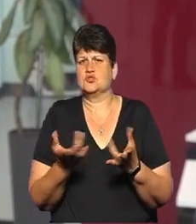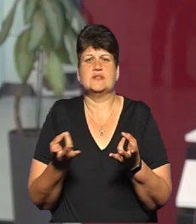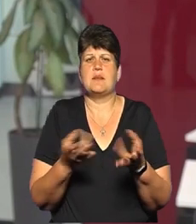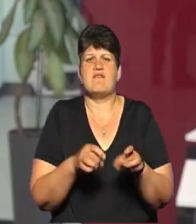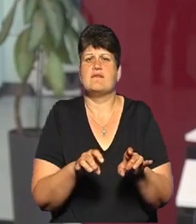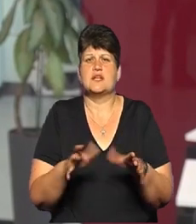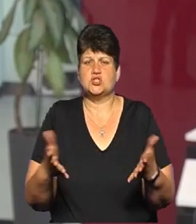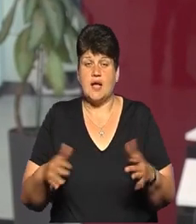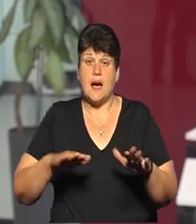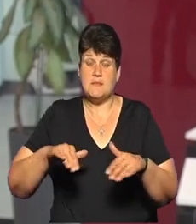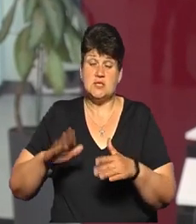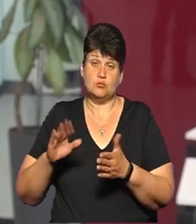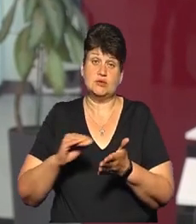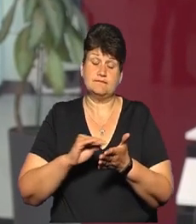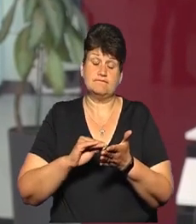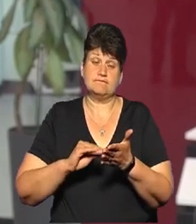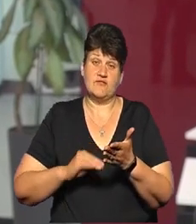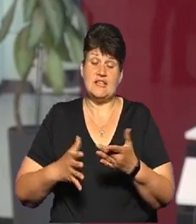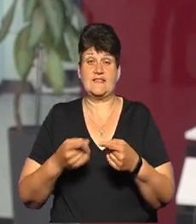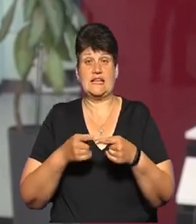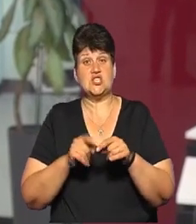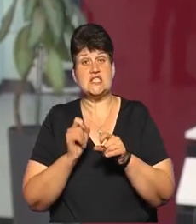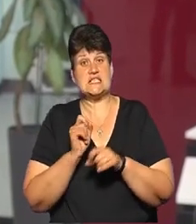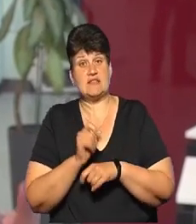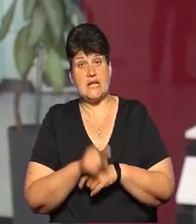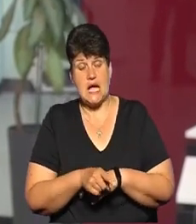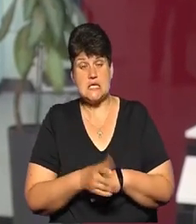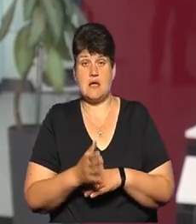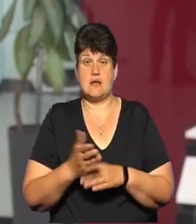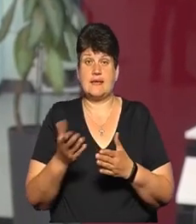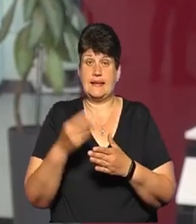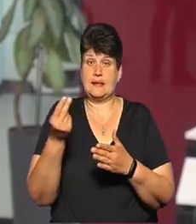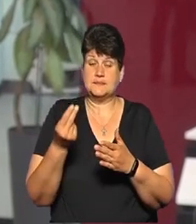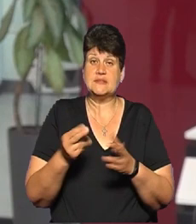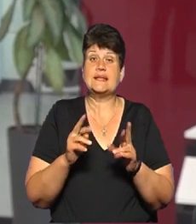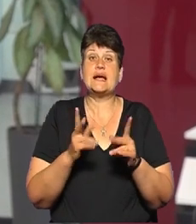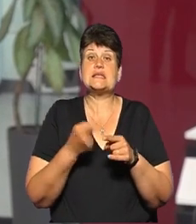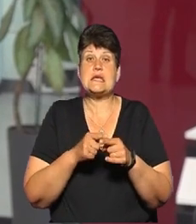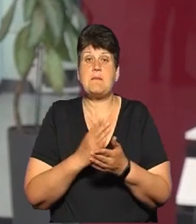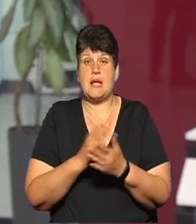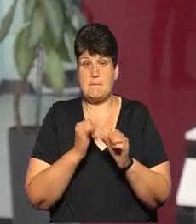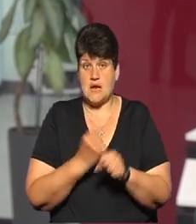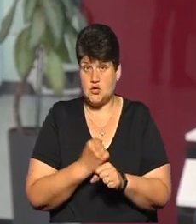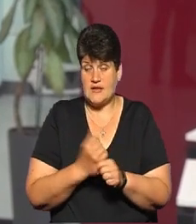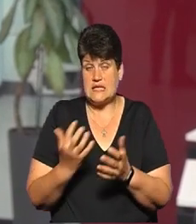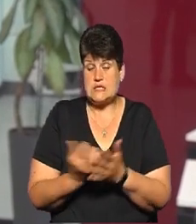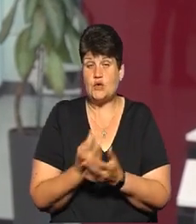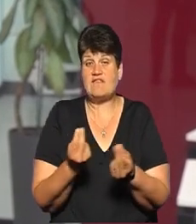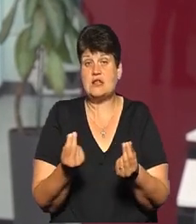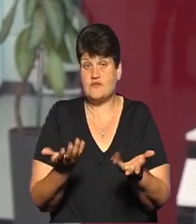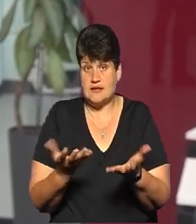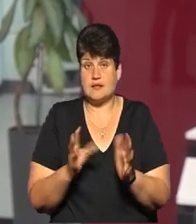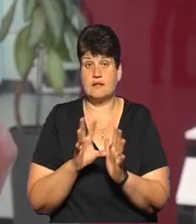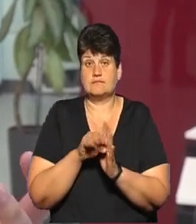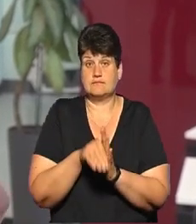Буде пізніше прописувати це все в технічні завдання, котрі описують, як це має працювати, і знаходити фінансування на запровадження.